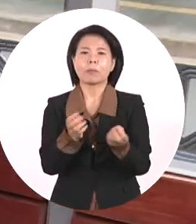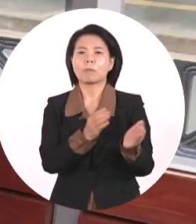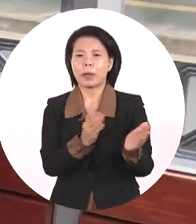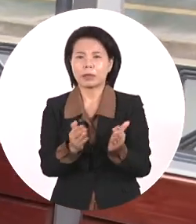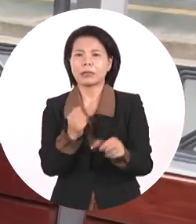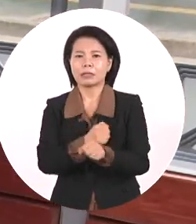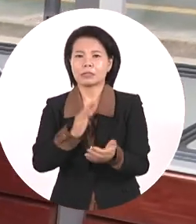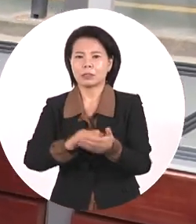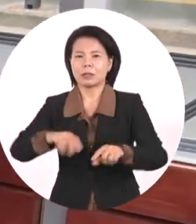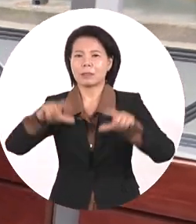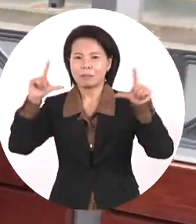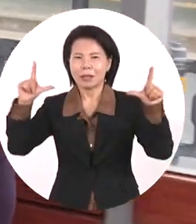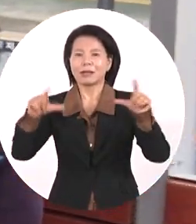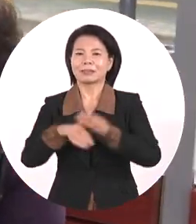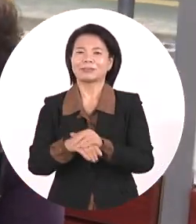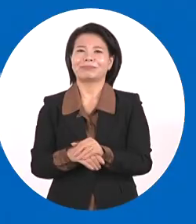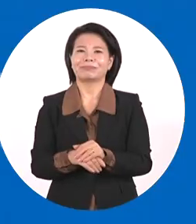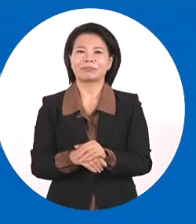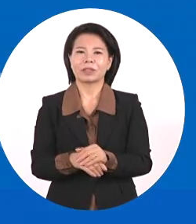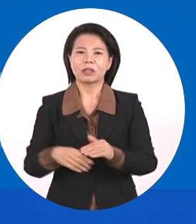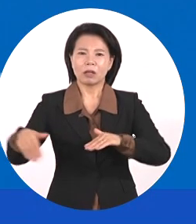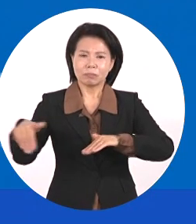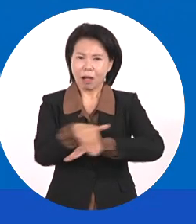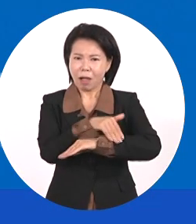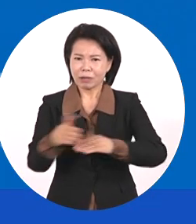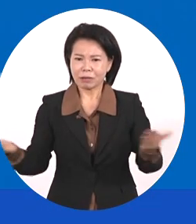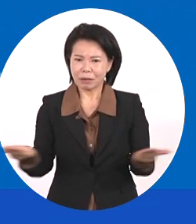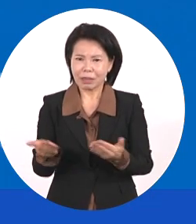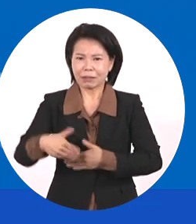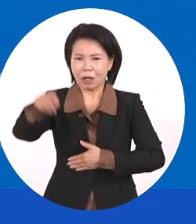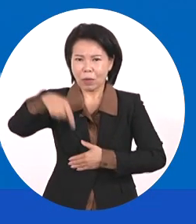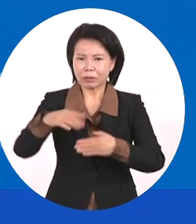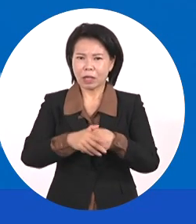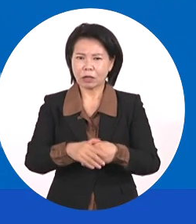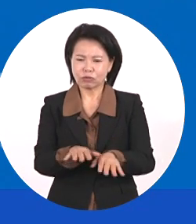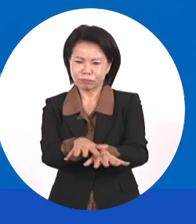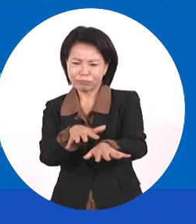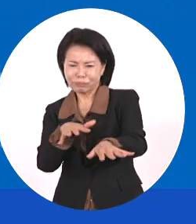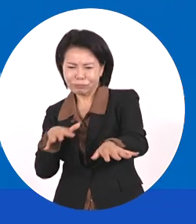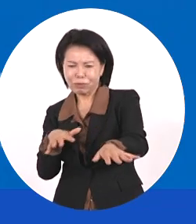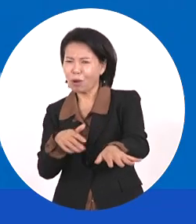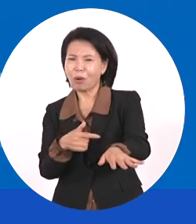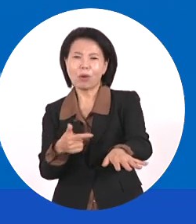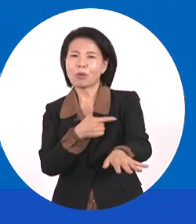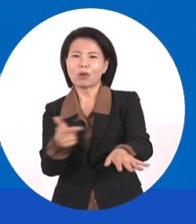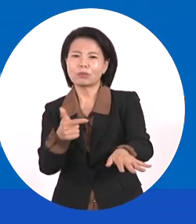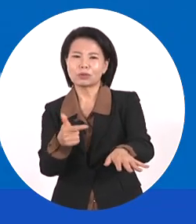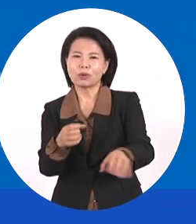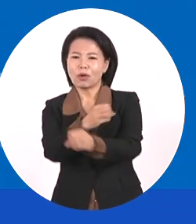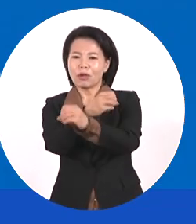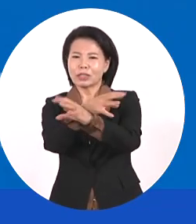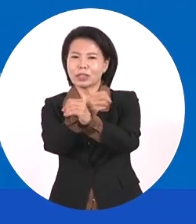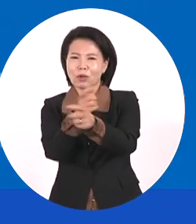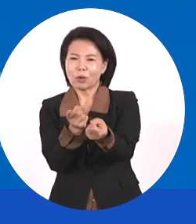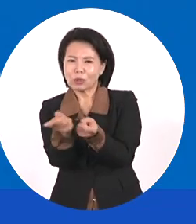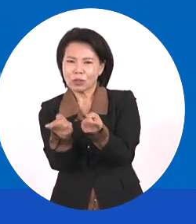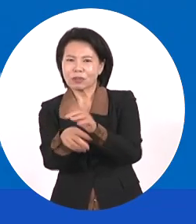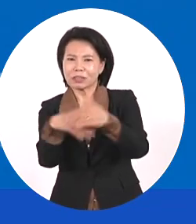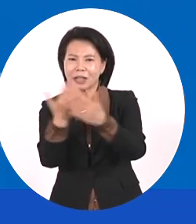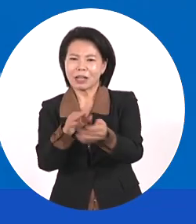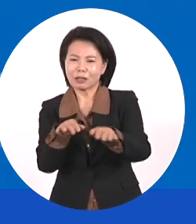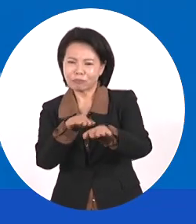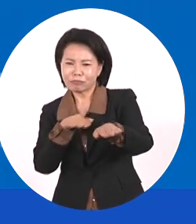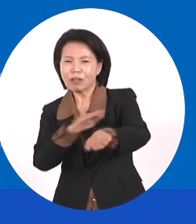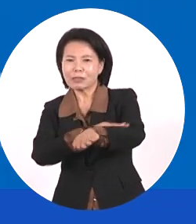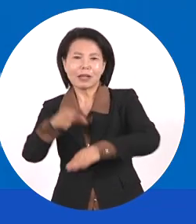방안을 마련하겠다고 밝혔습니다. 출퇴근 시간대에 연삼로 차량 정체가 다소 심화된 부분들이 있습니다. 신호주기 조정